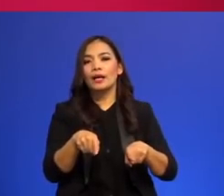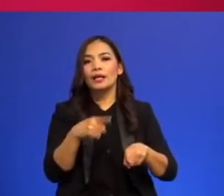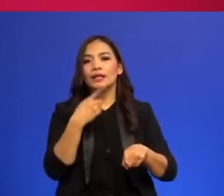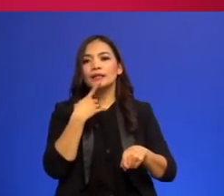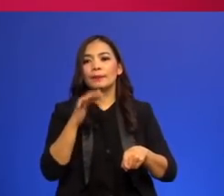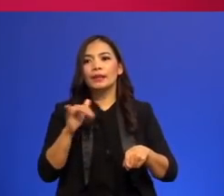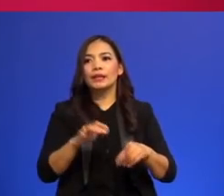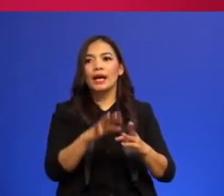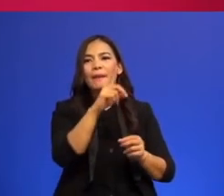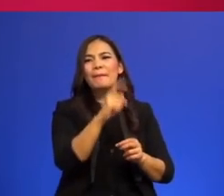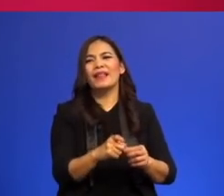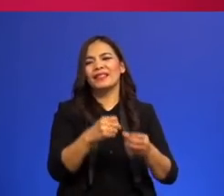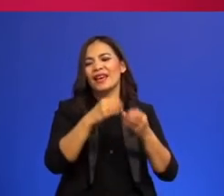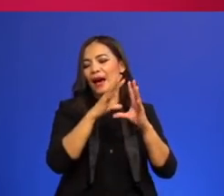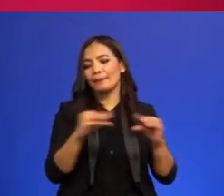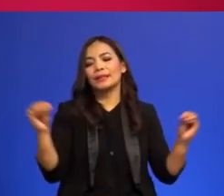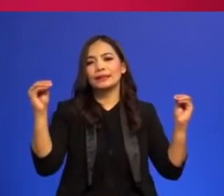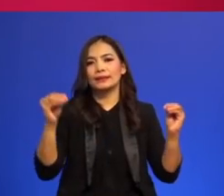kartu mati dia.